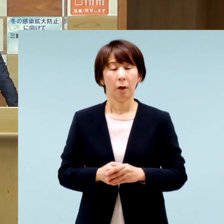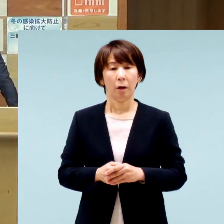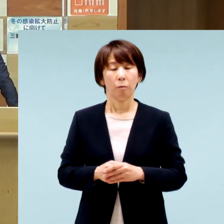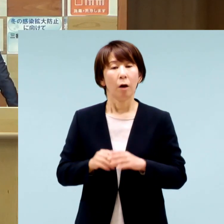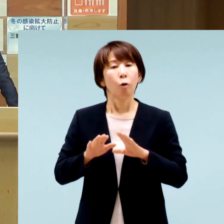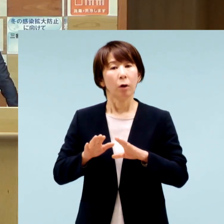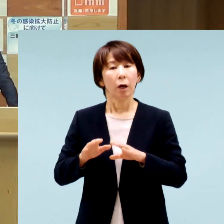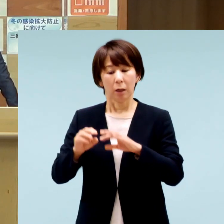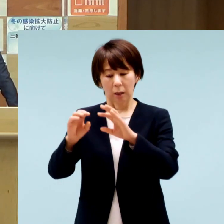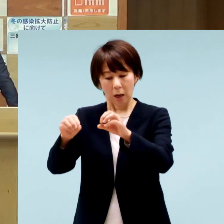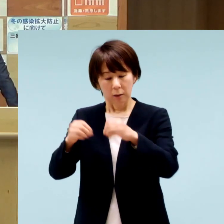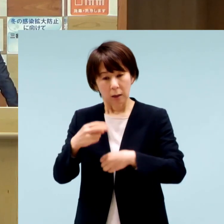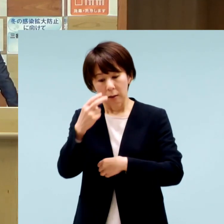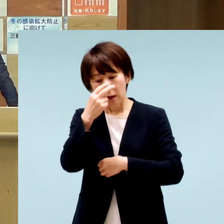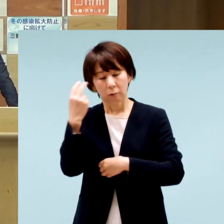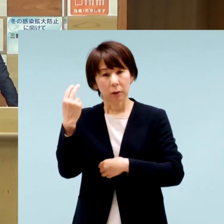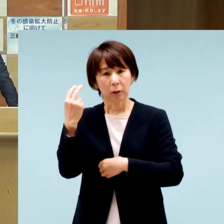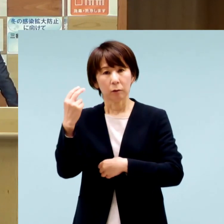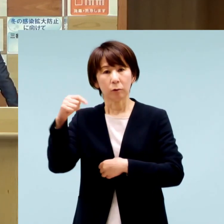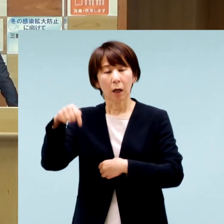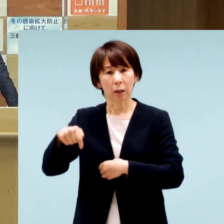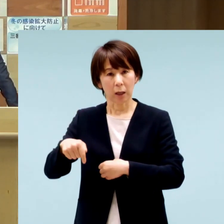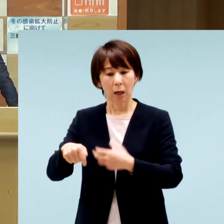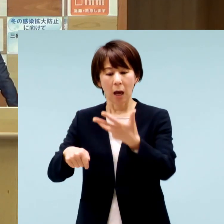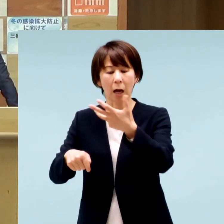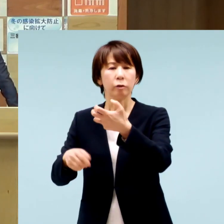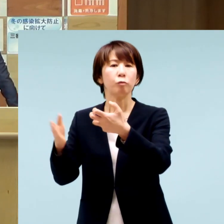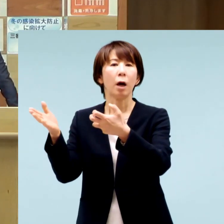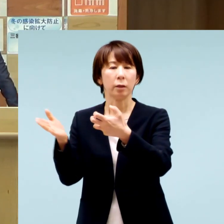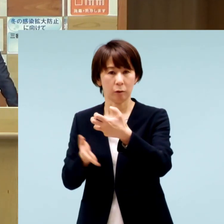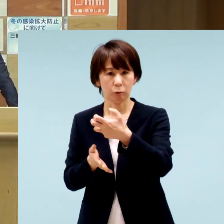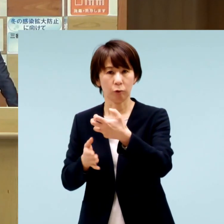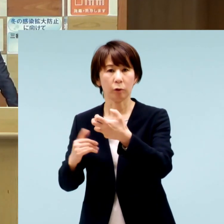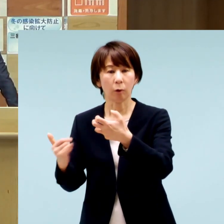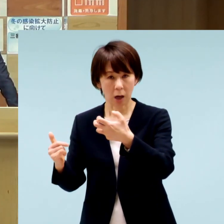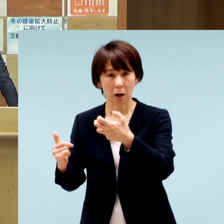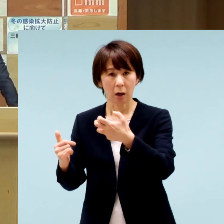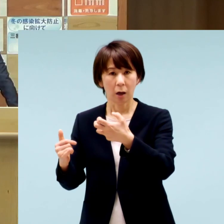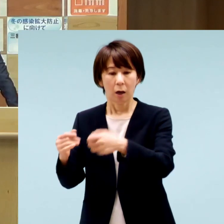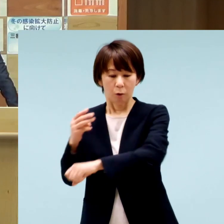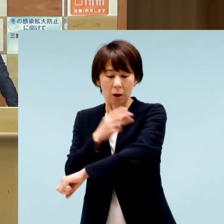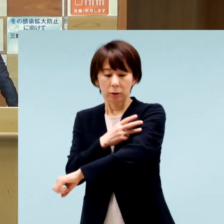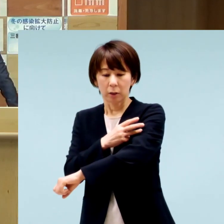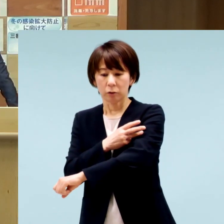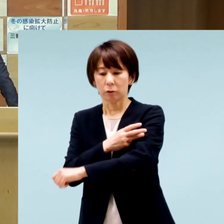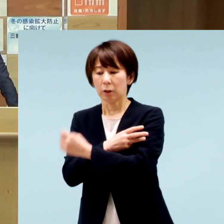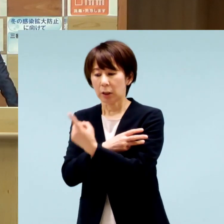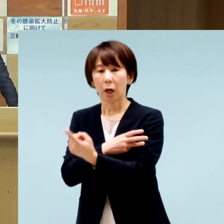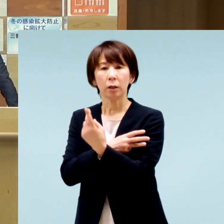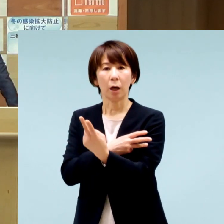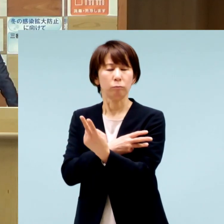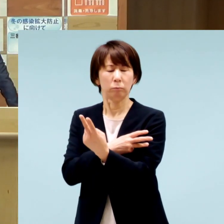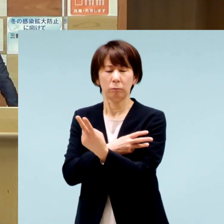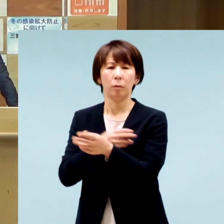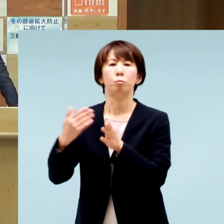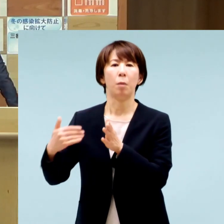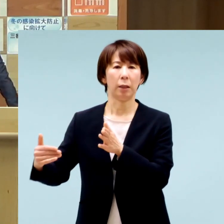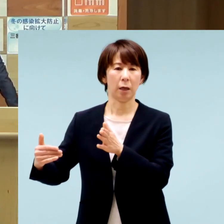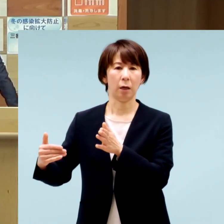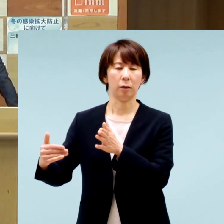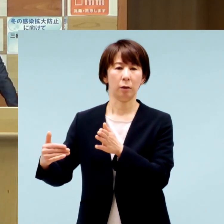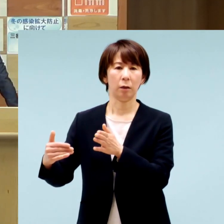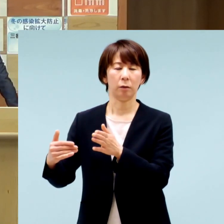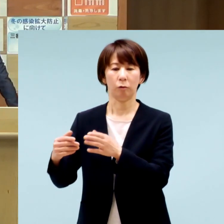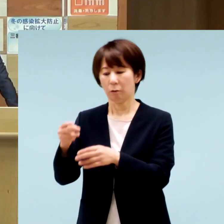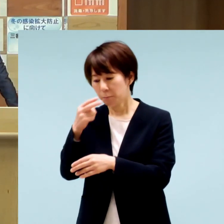染確認がやっぱ8割そういう状況がありましたので、このワクチン接種の